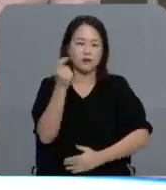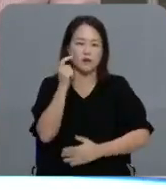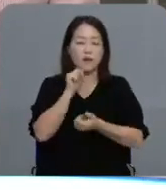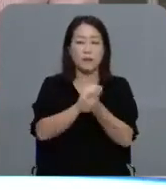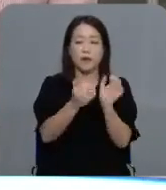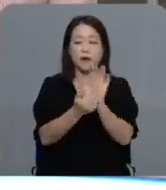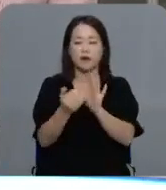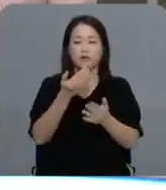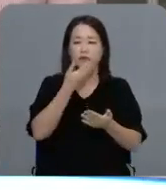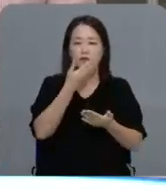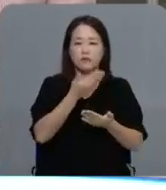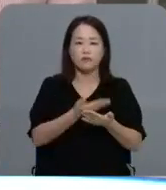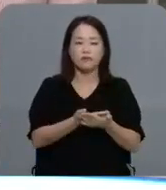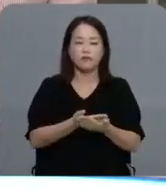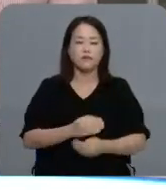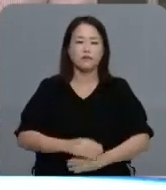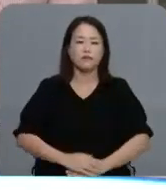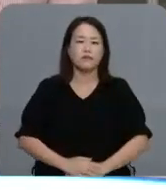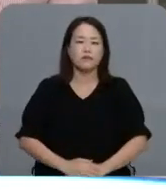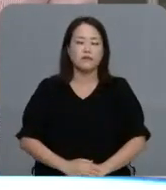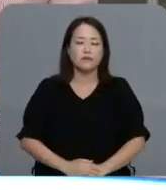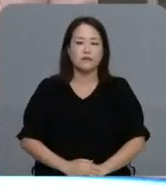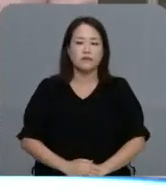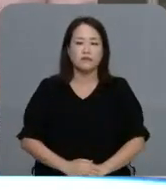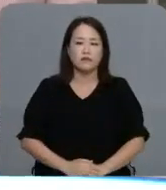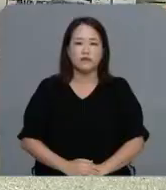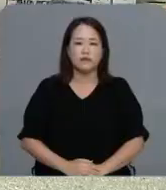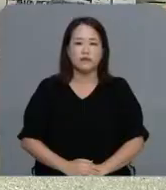중요해졌습니다. 오중호 기자가 보도합니다.